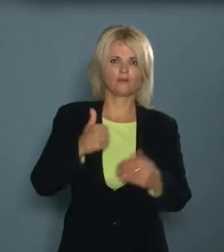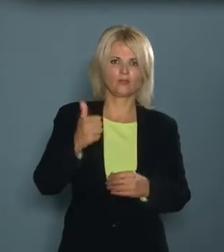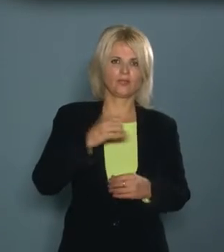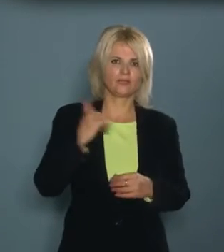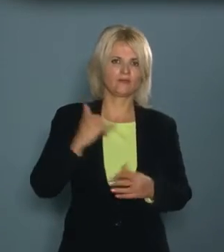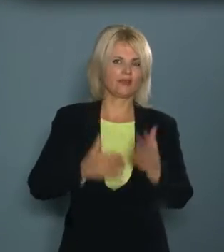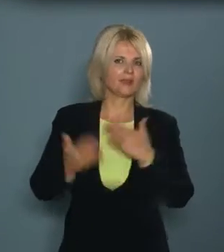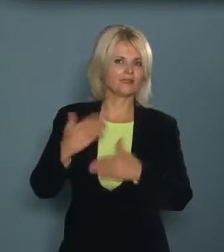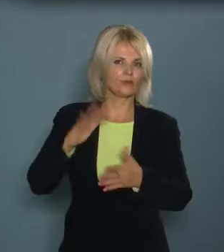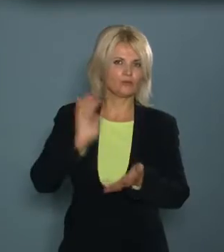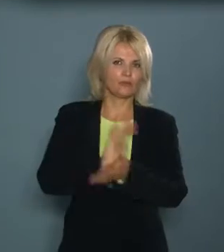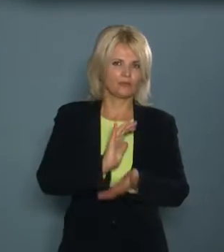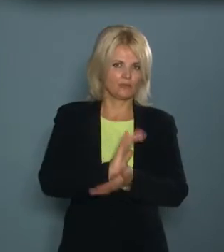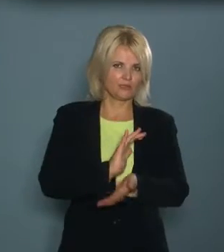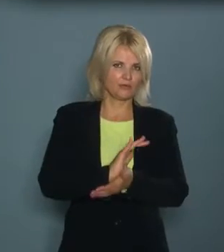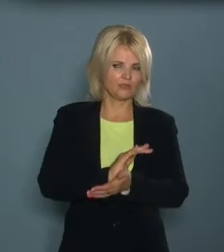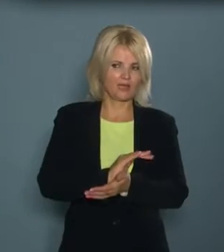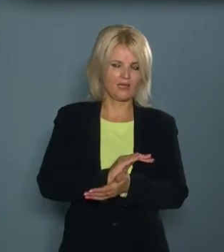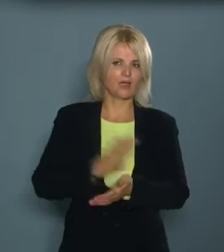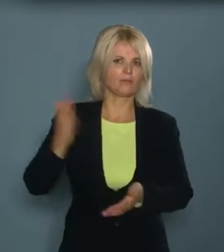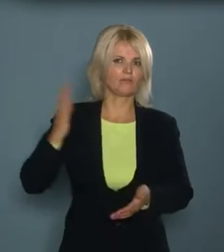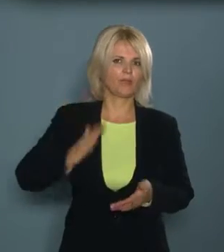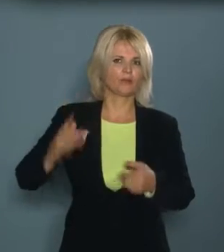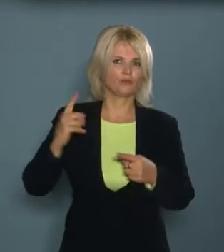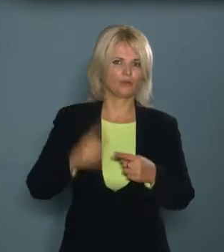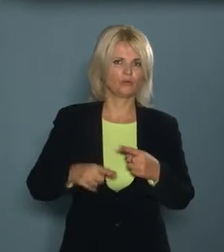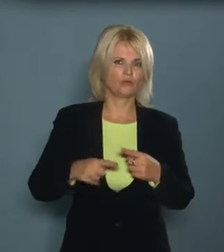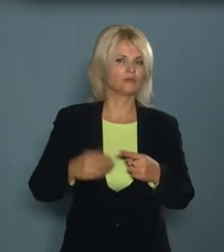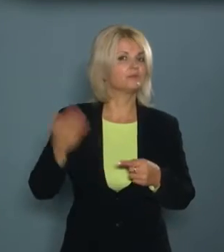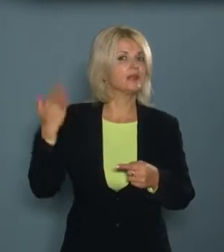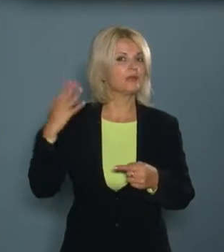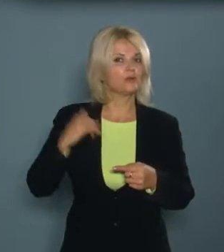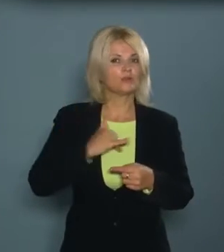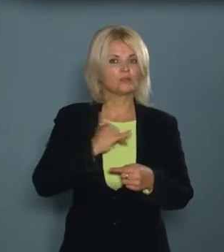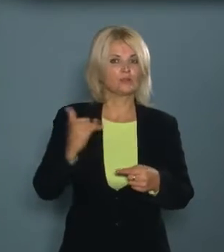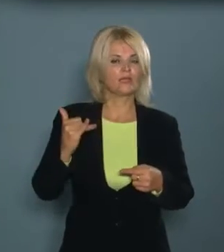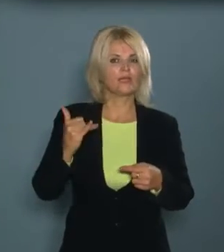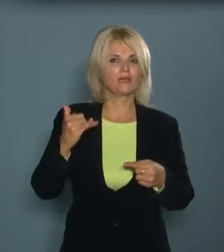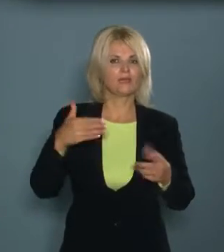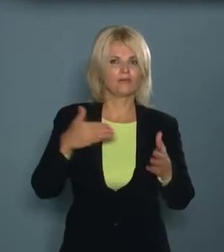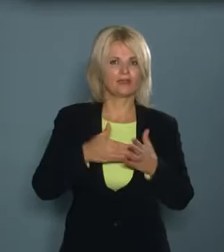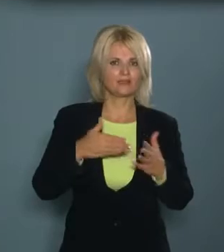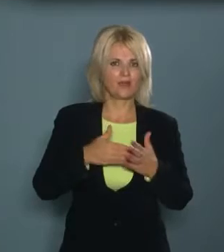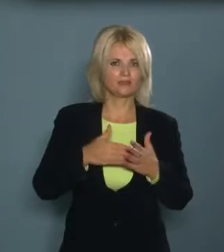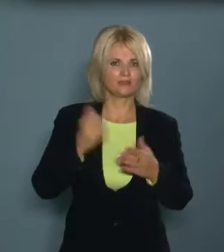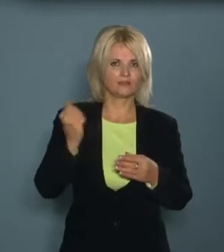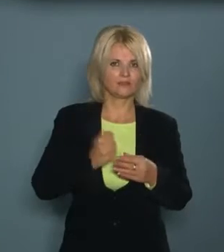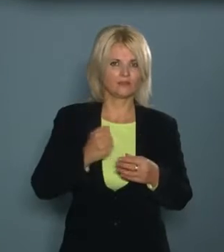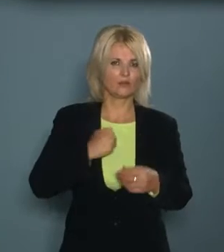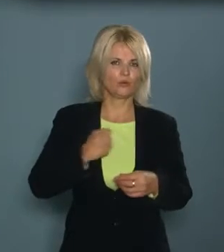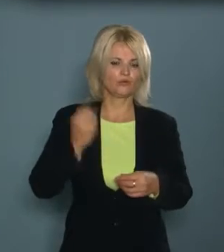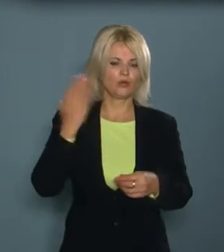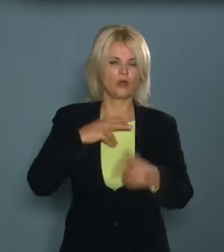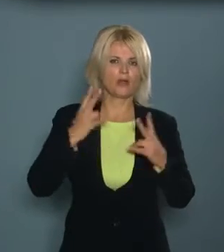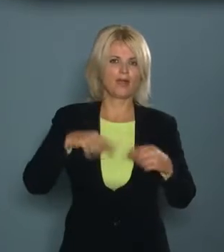ezelőtt bebizonyították, hogy ők méltó utódai megelőző évezredeink hőseinek. Ha kell, a